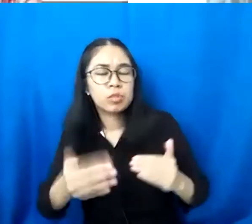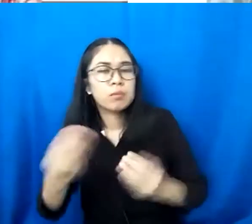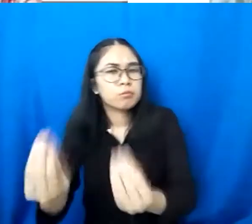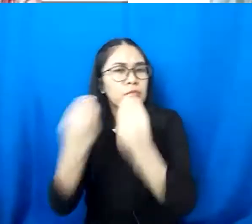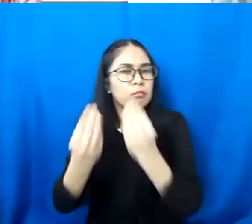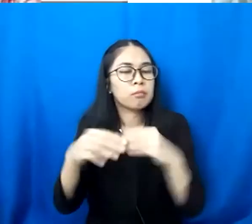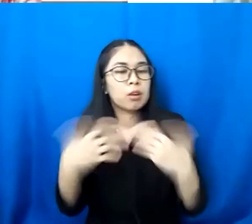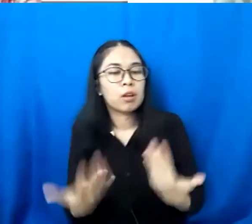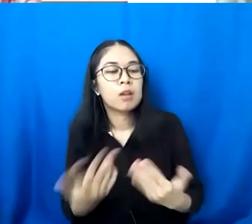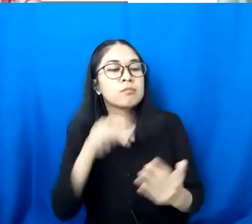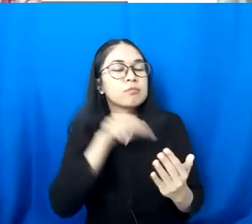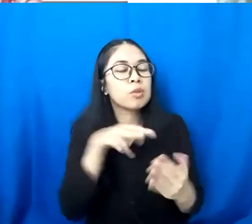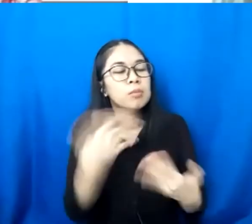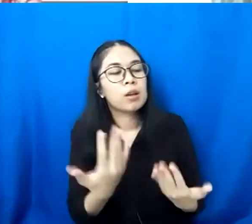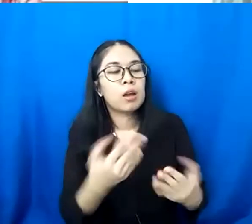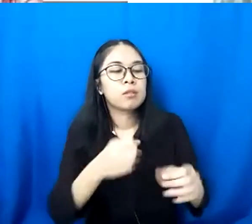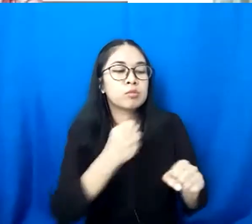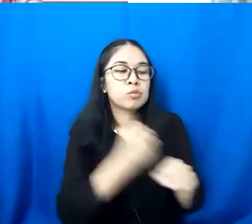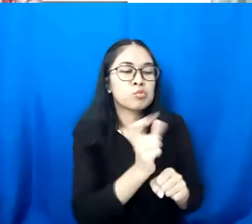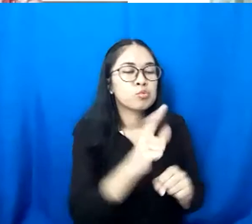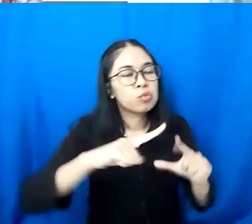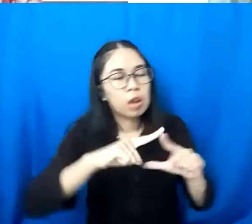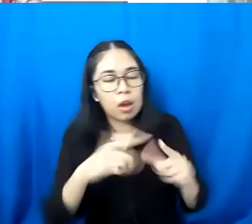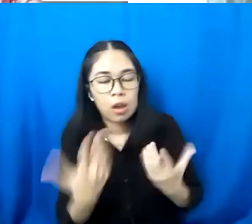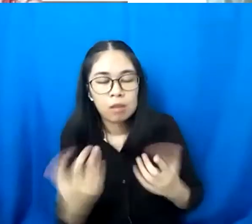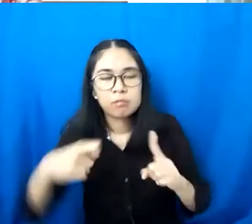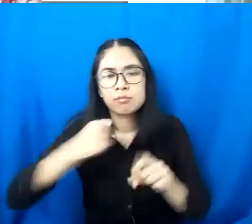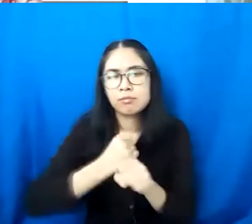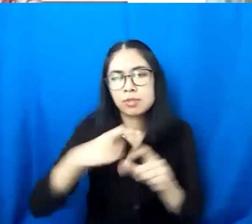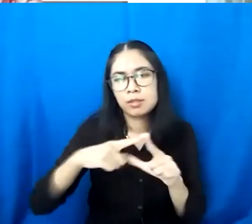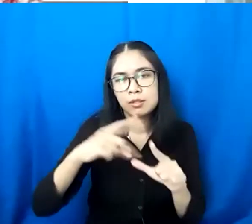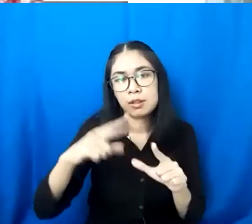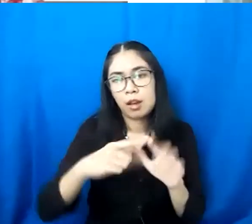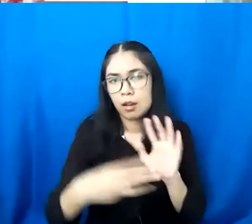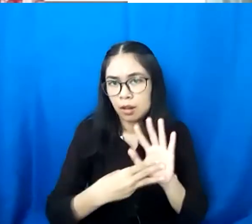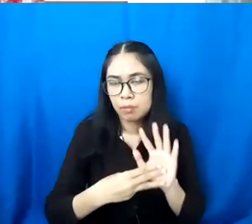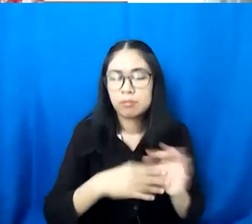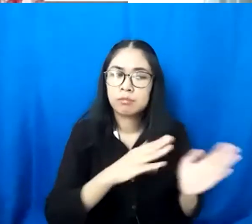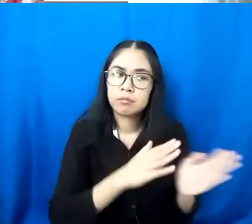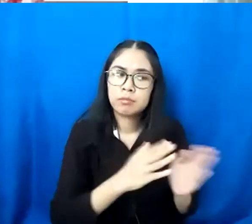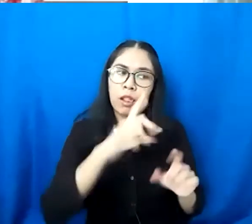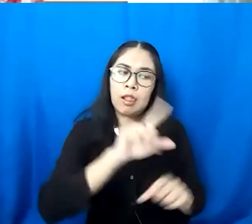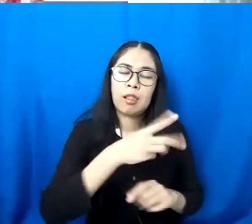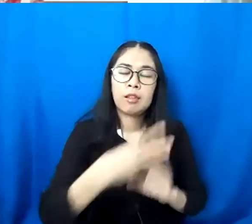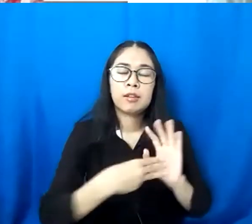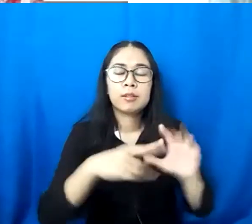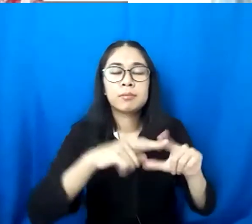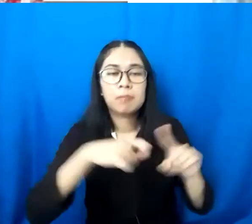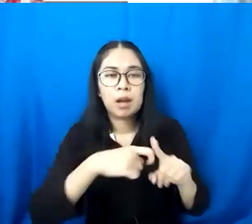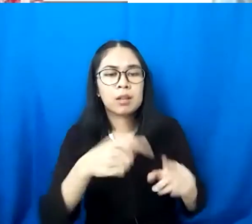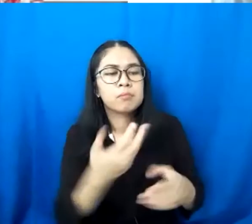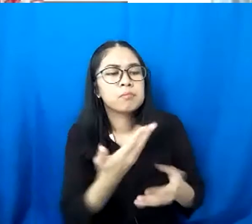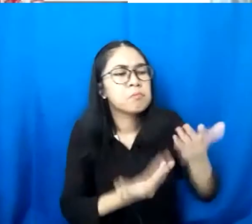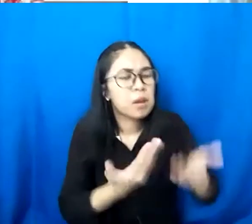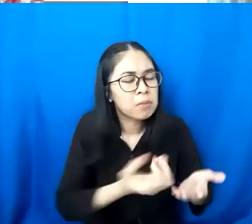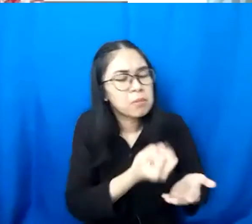kandungan gula, garam, dan lemak pada setiap makanan yang akan kita konsumsi, baik itu makanan siap saji maupun